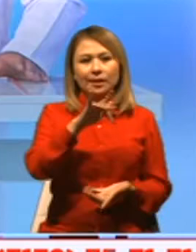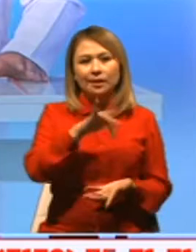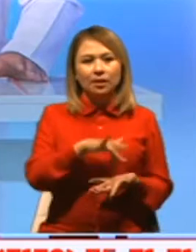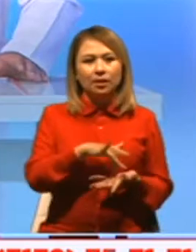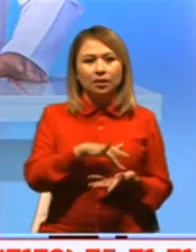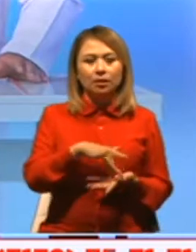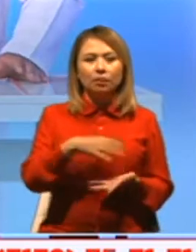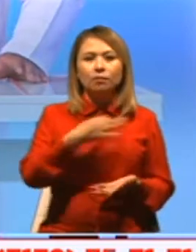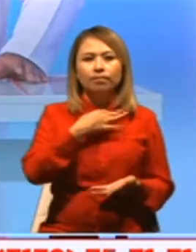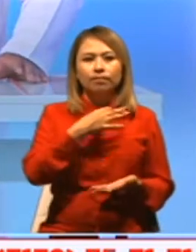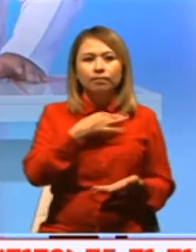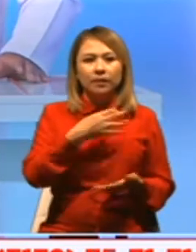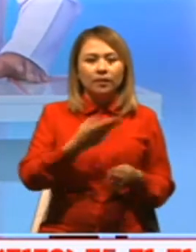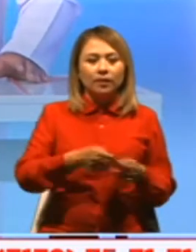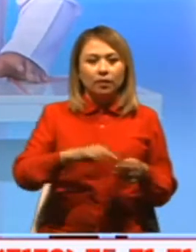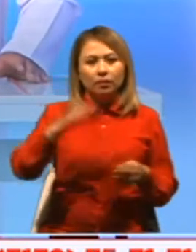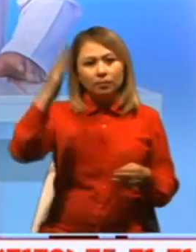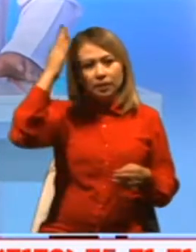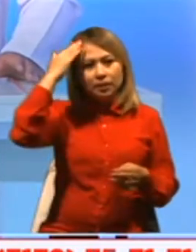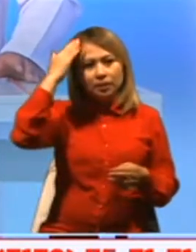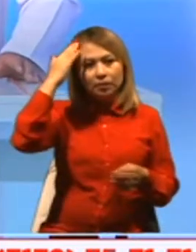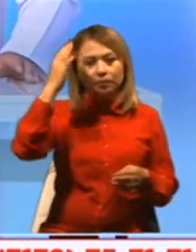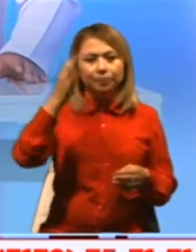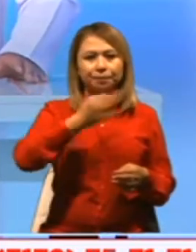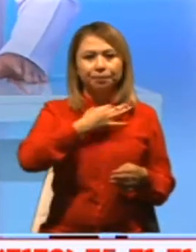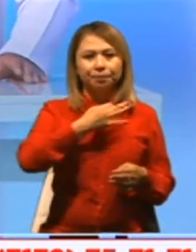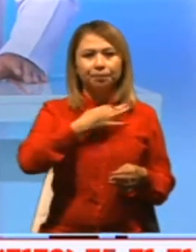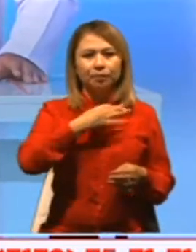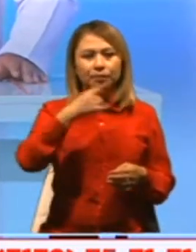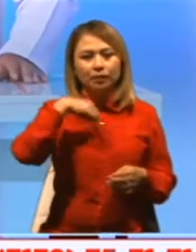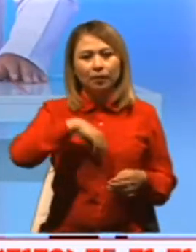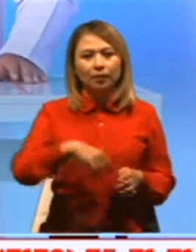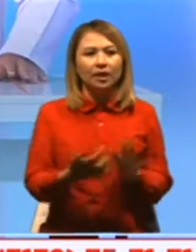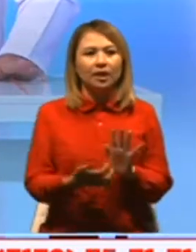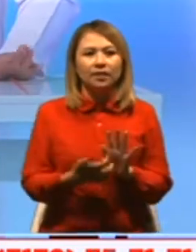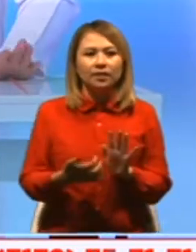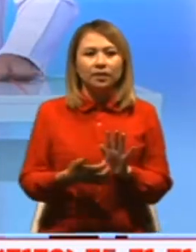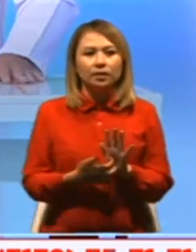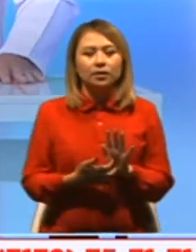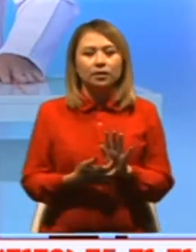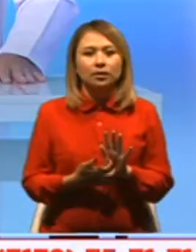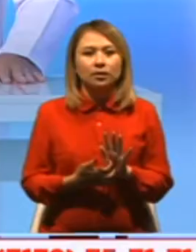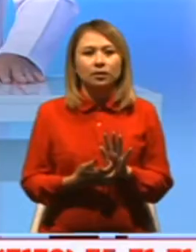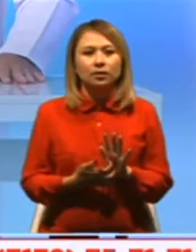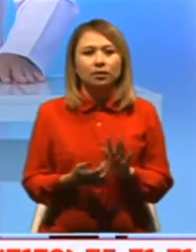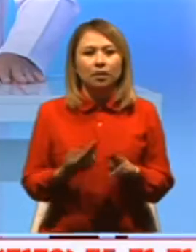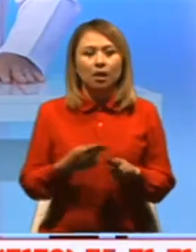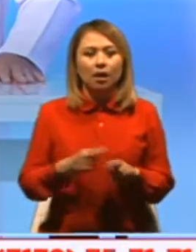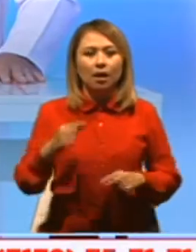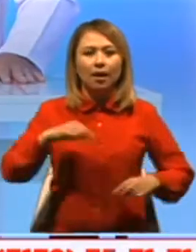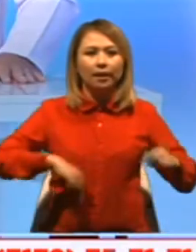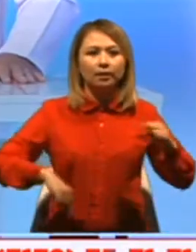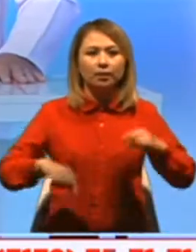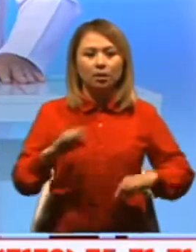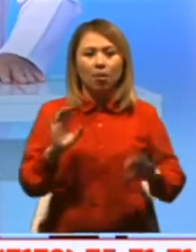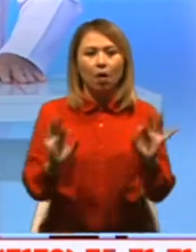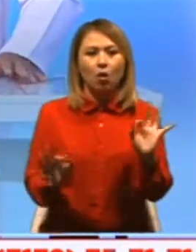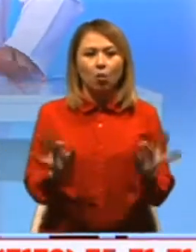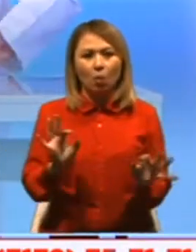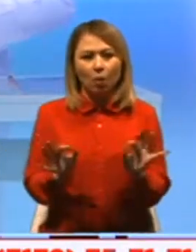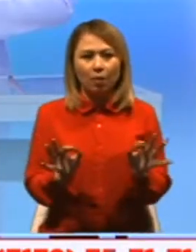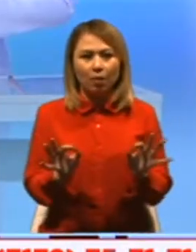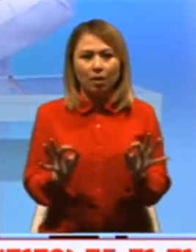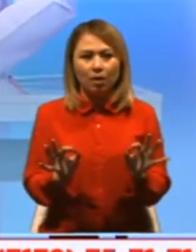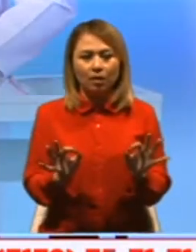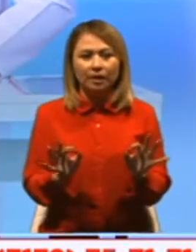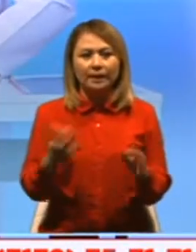кейін бар адамның мидың орталығында, яғни шөл қанбаушылық қызметін атқаратын. Ол жерде адам организмінде норма бізде айтамыз, яғни